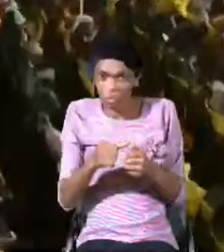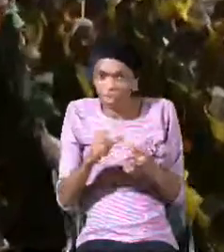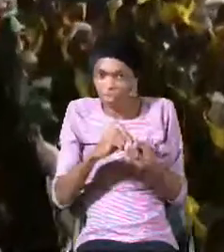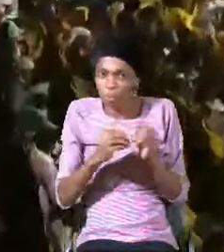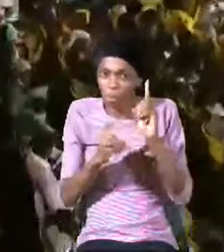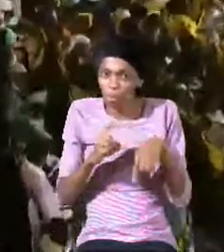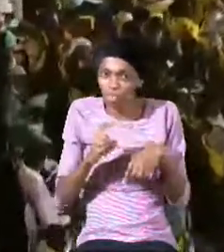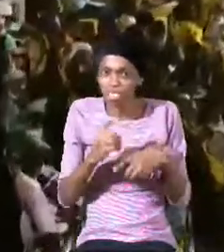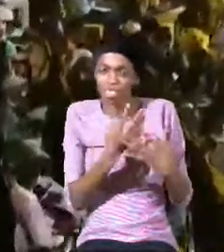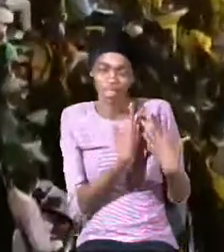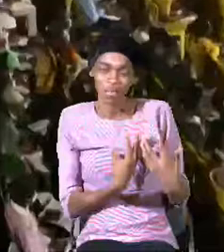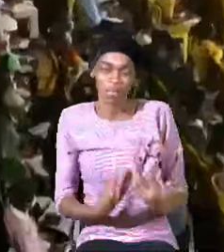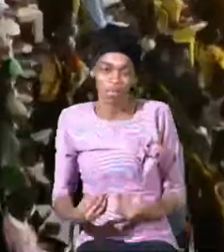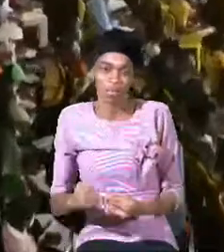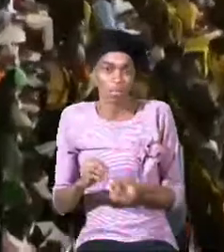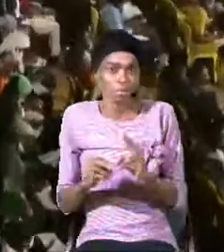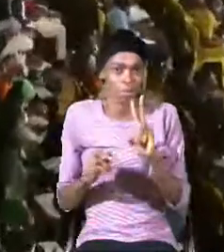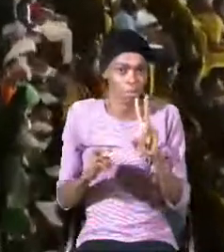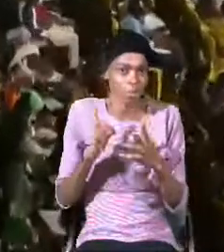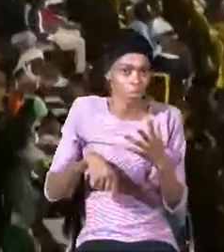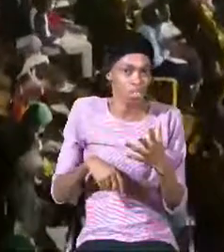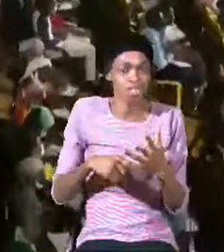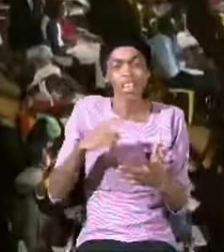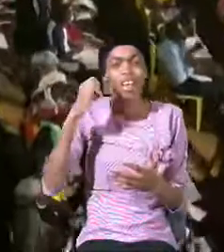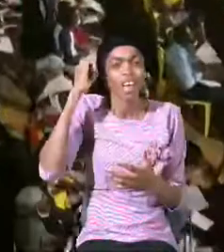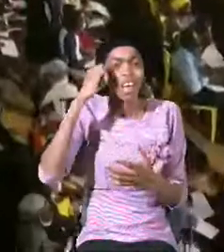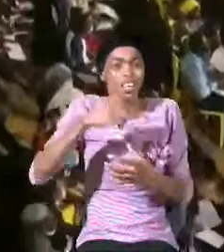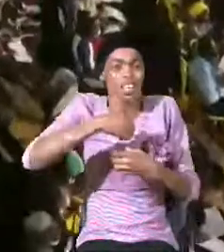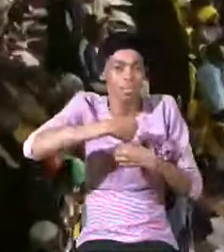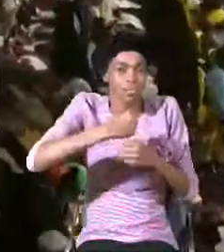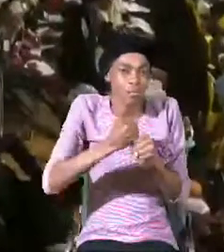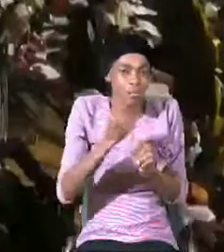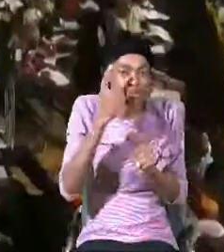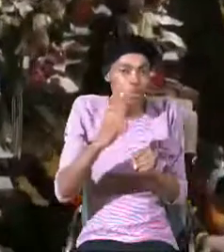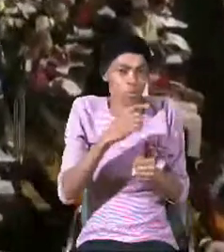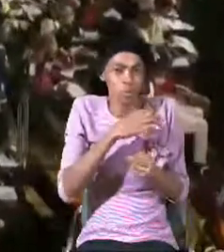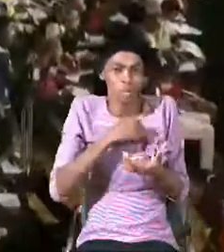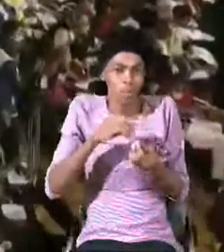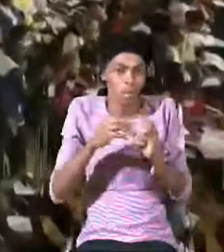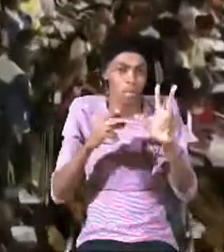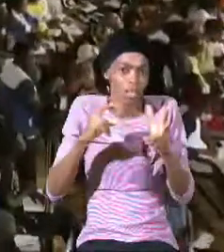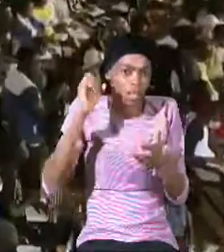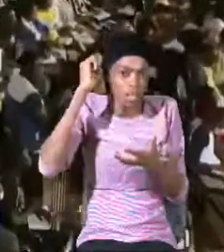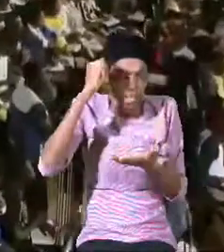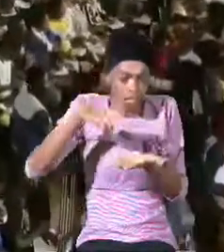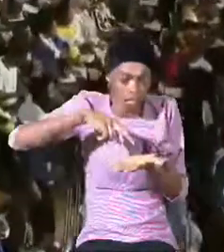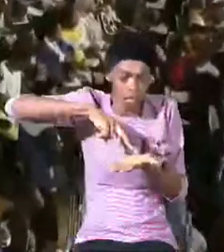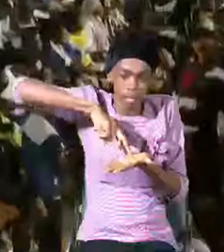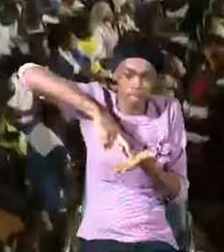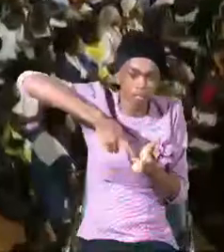te modèlent. Ils t'amendent. Et ils te suivent.